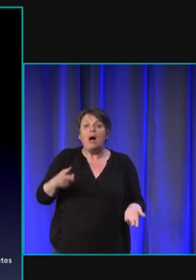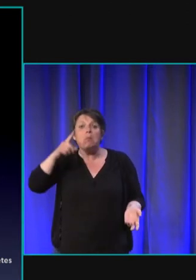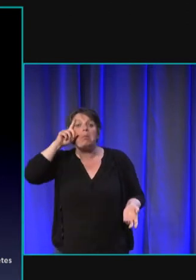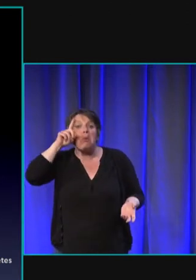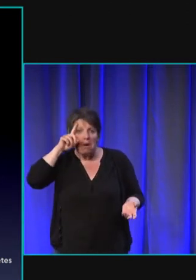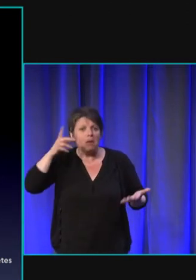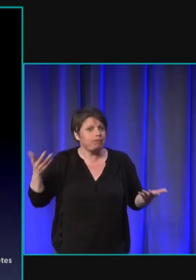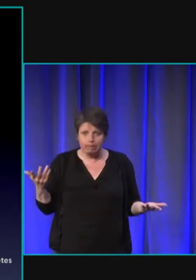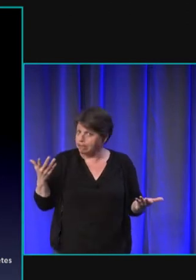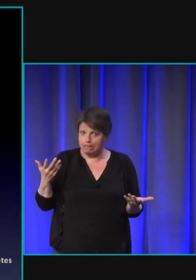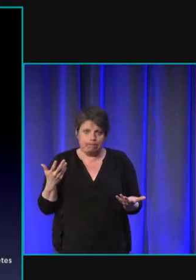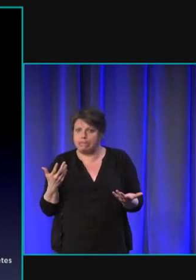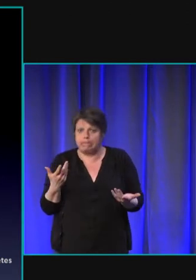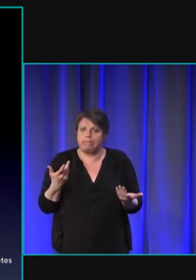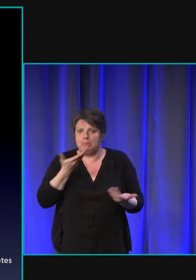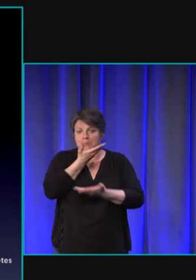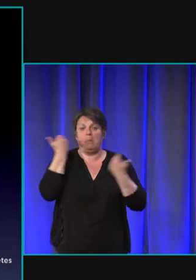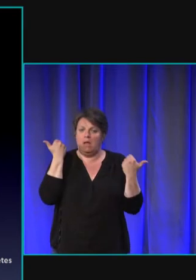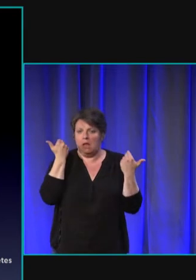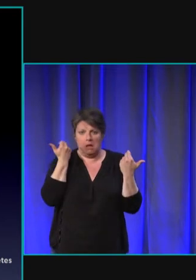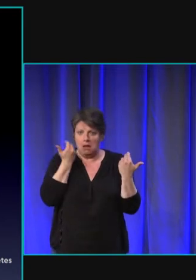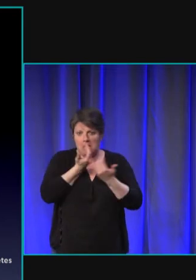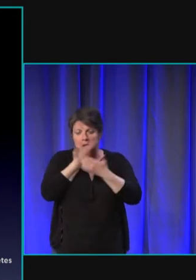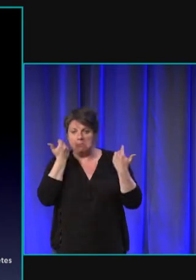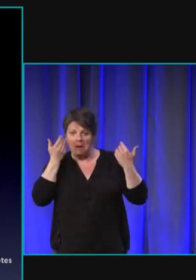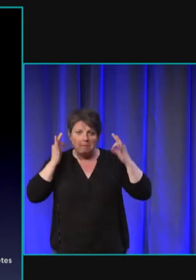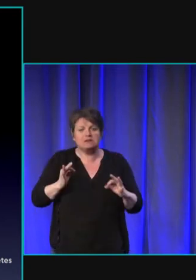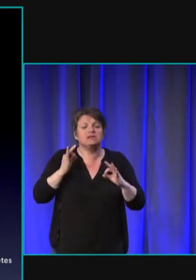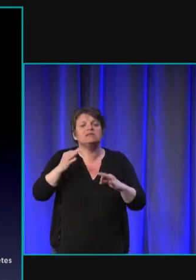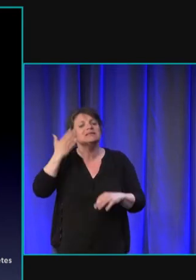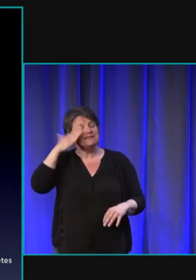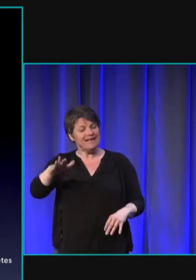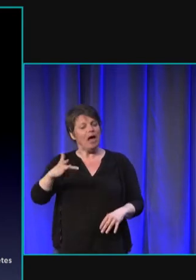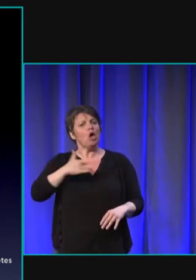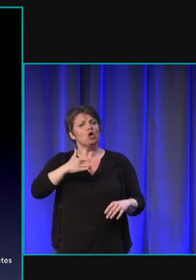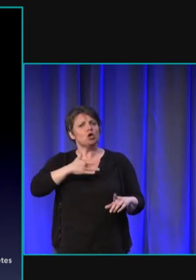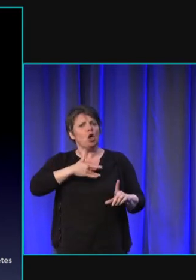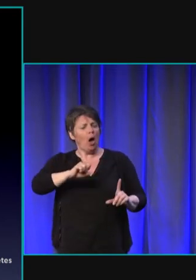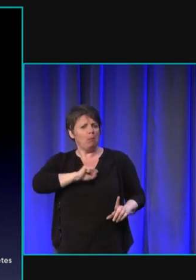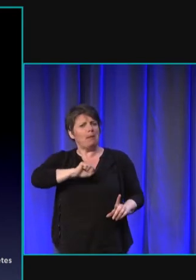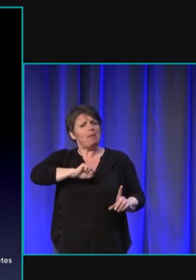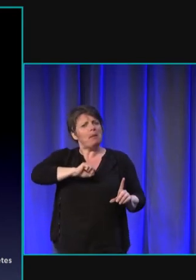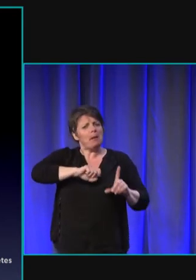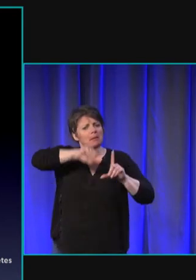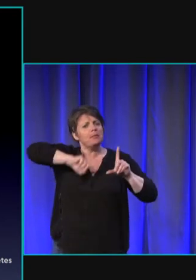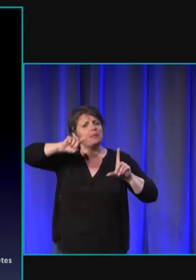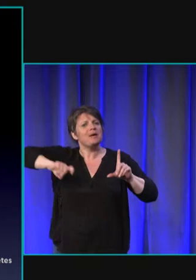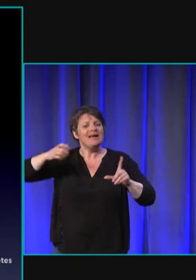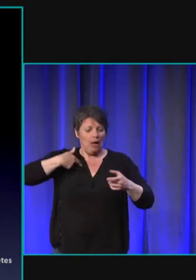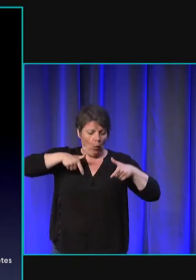qui expliquent cela. On sait que, bien sûr, que la fréquence cardiaque, elle est contrôlée par le système nerveux